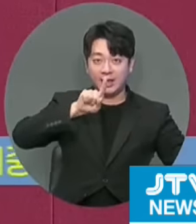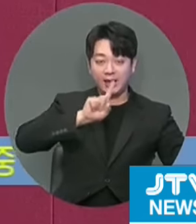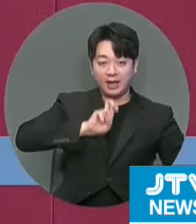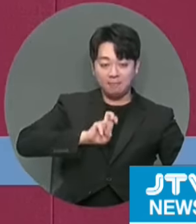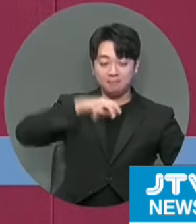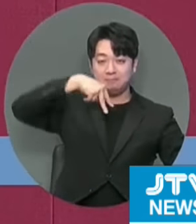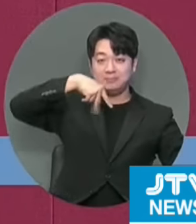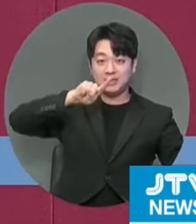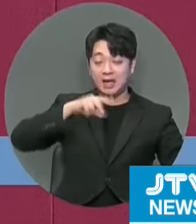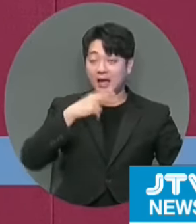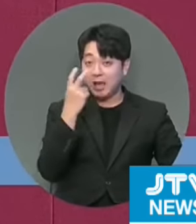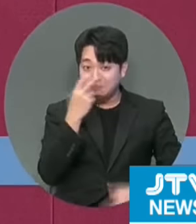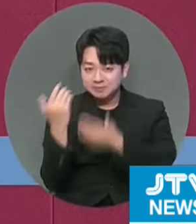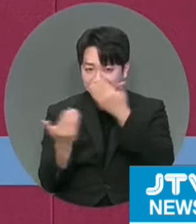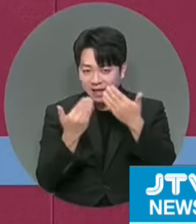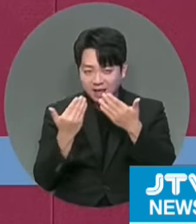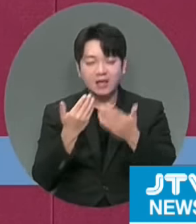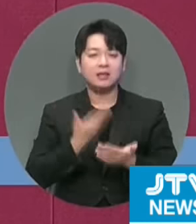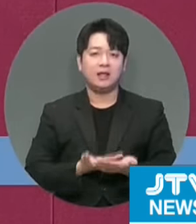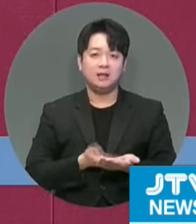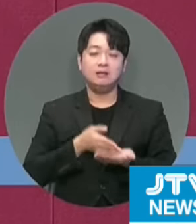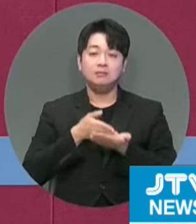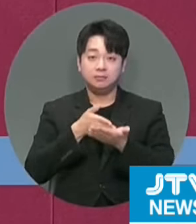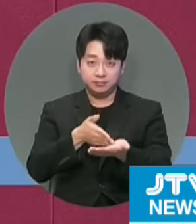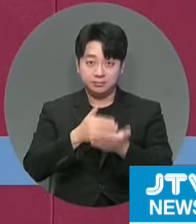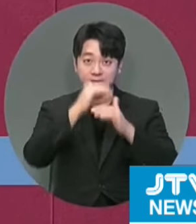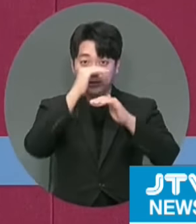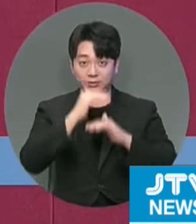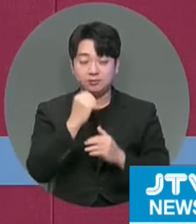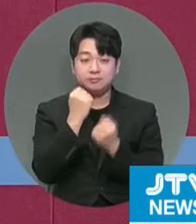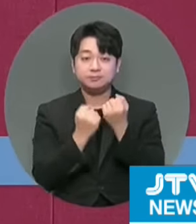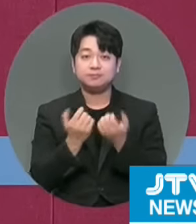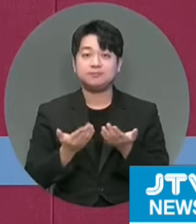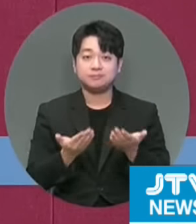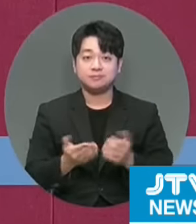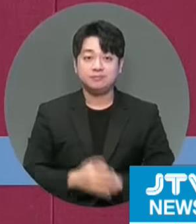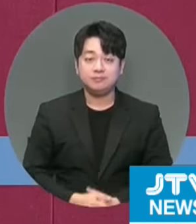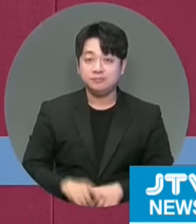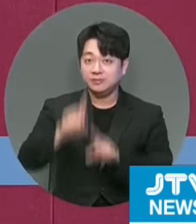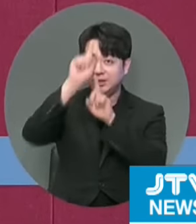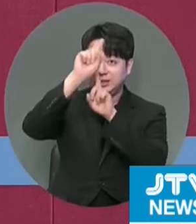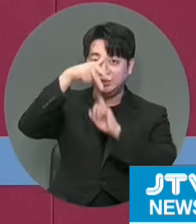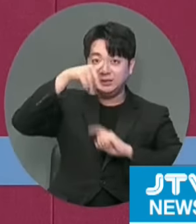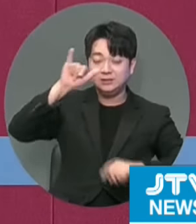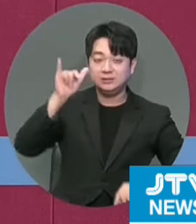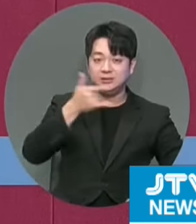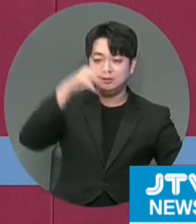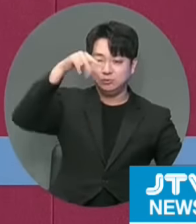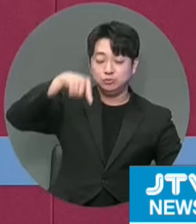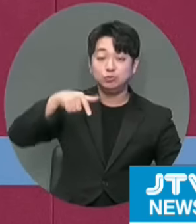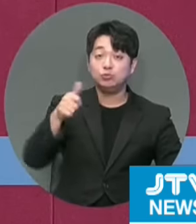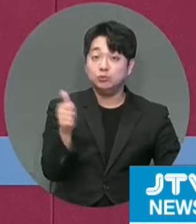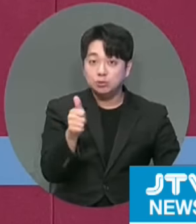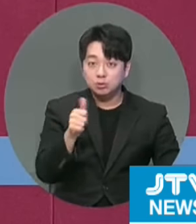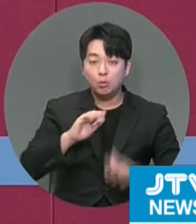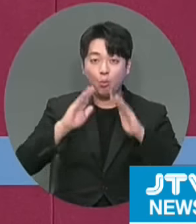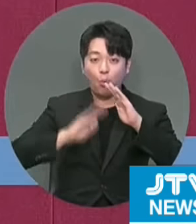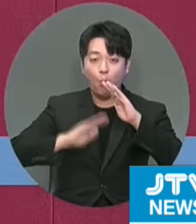제안 설명을 드리겠습니다. 이진숙 방송통신위원회 위원장의 공무원으로서의